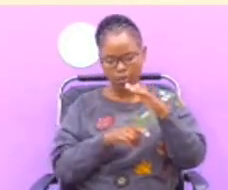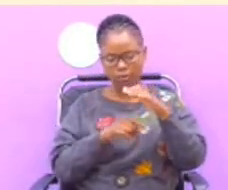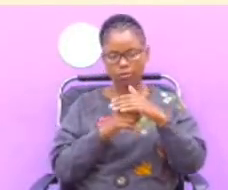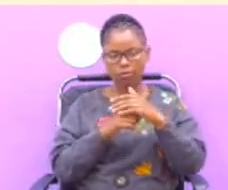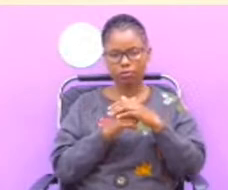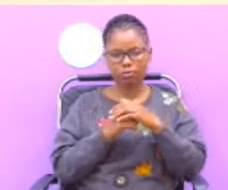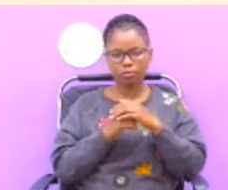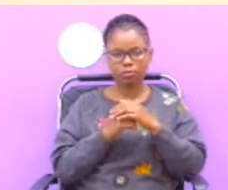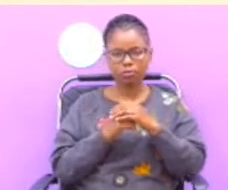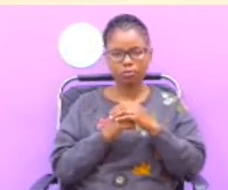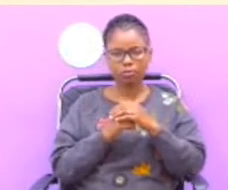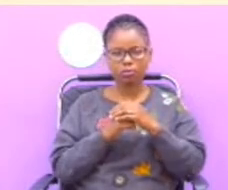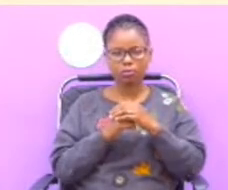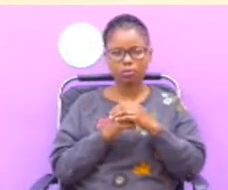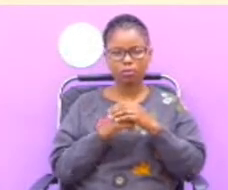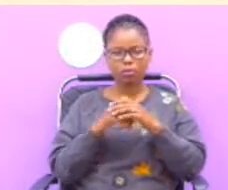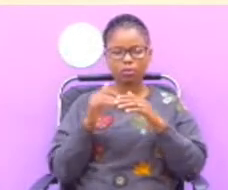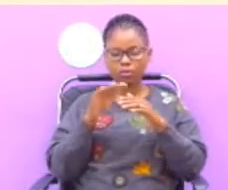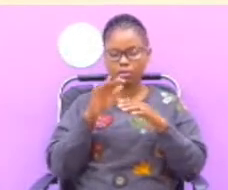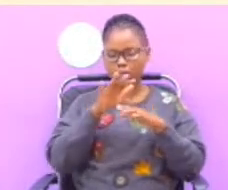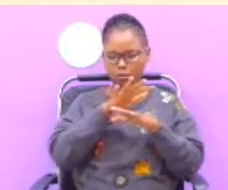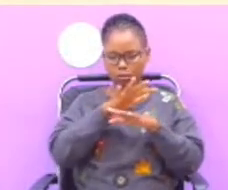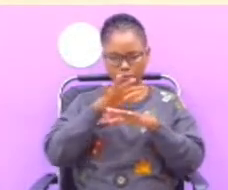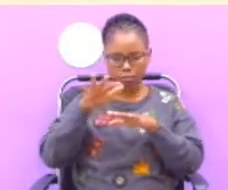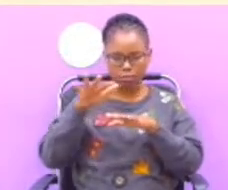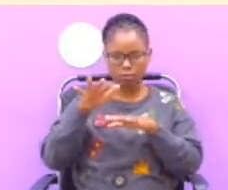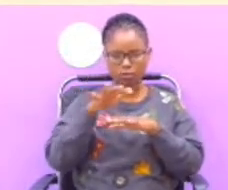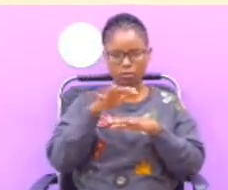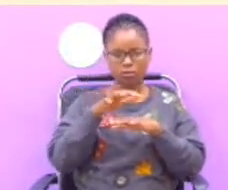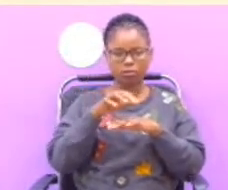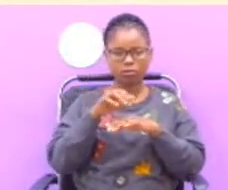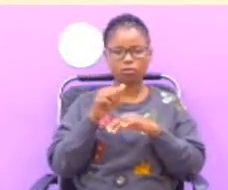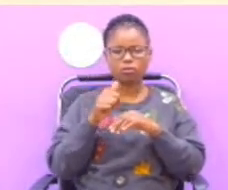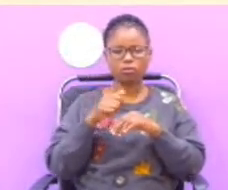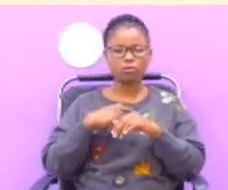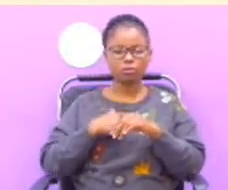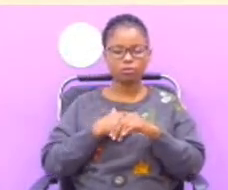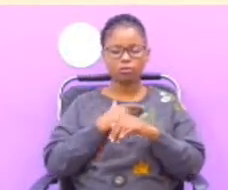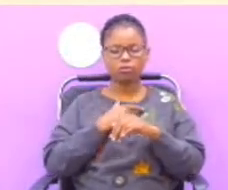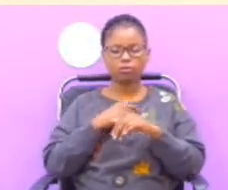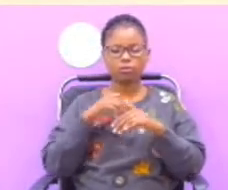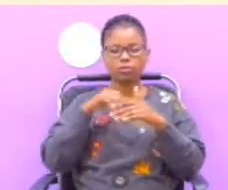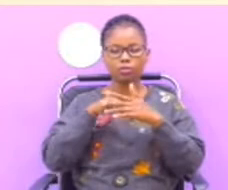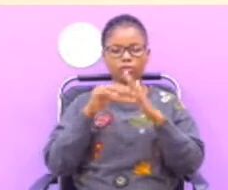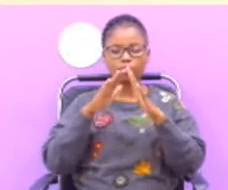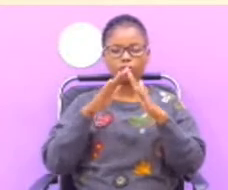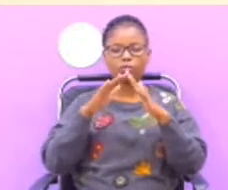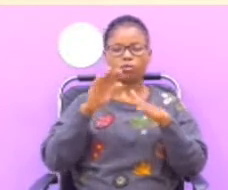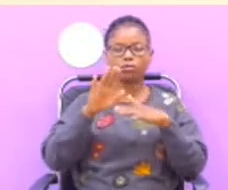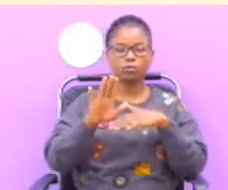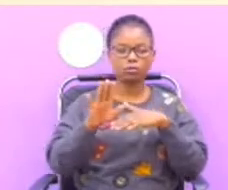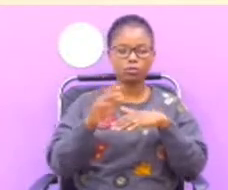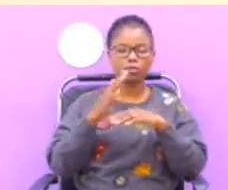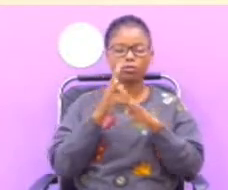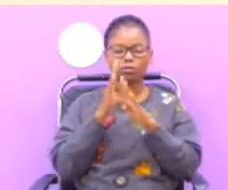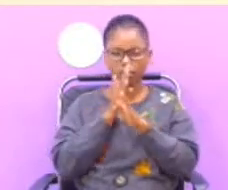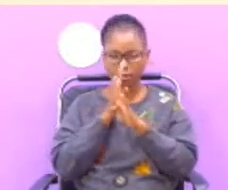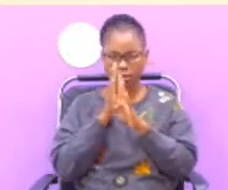Gũkũ igũrũ gũkorwo nĩkuo ũtũnganaga na ageni na thĩ nĩ nyũmba yaku. Atĩ